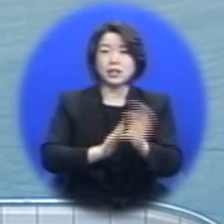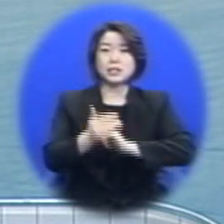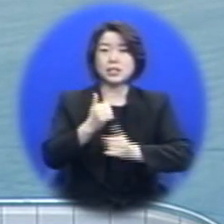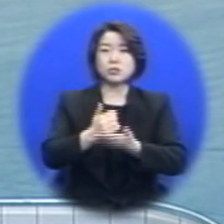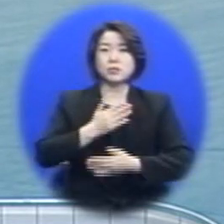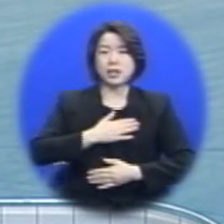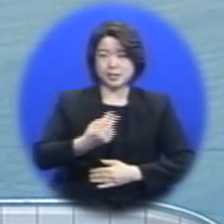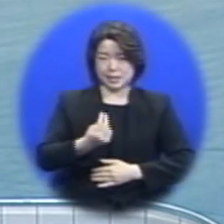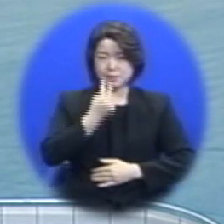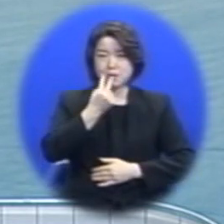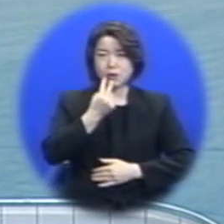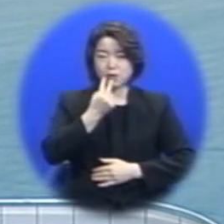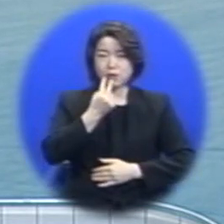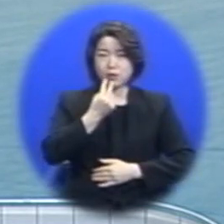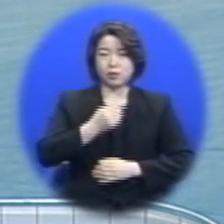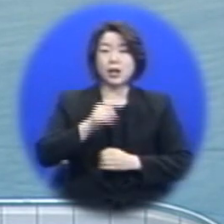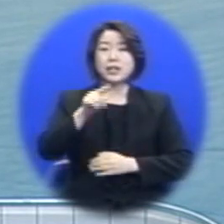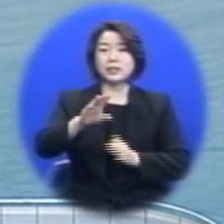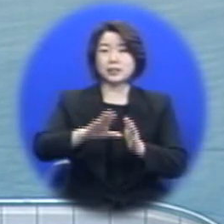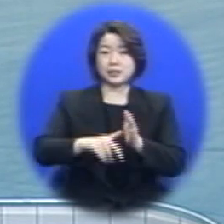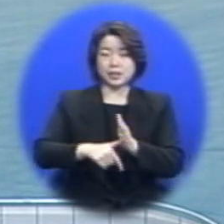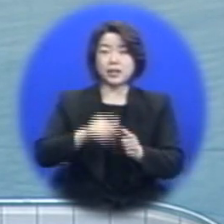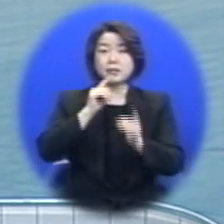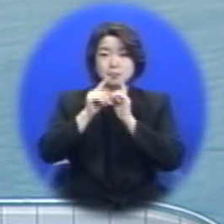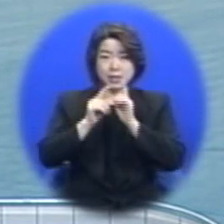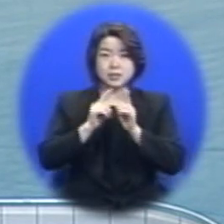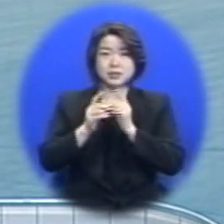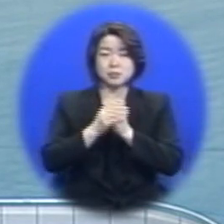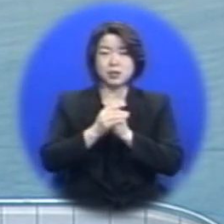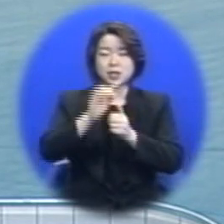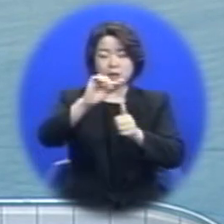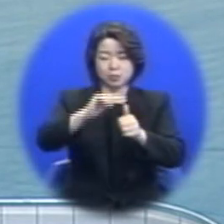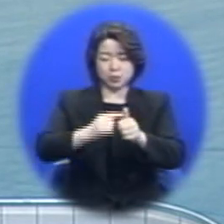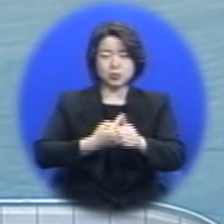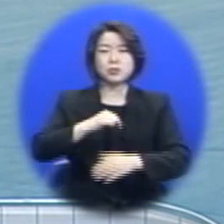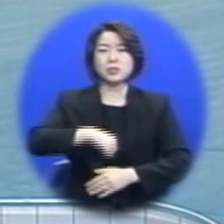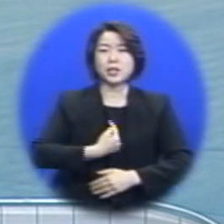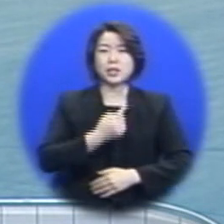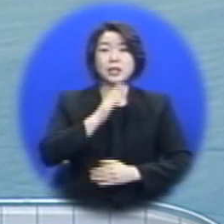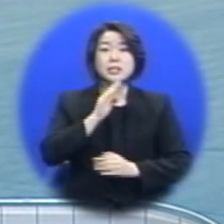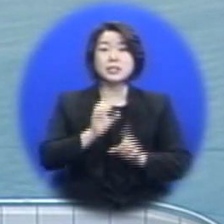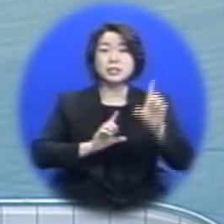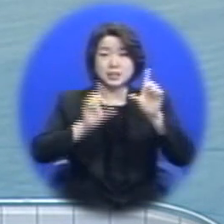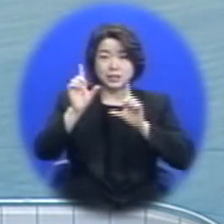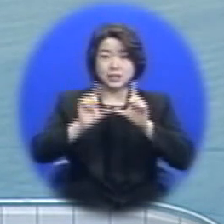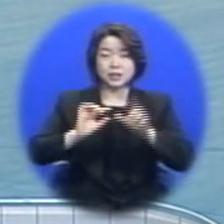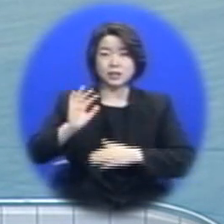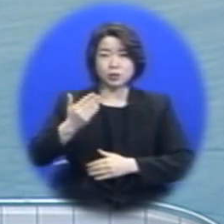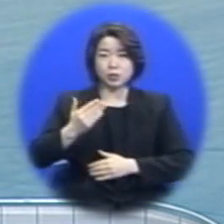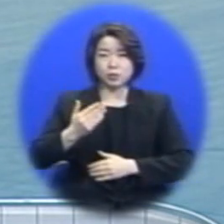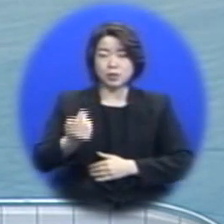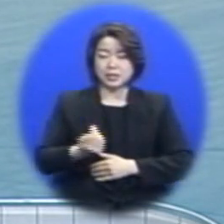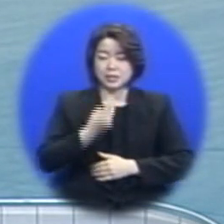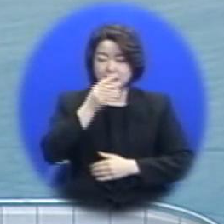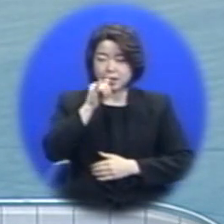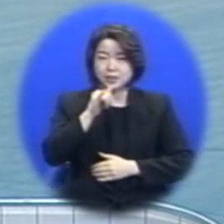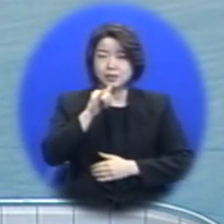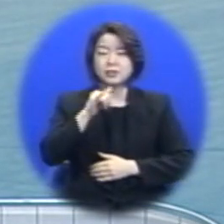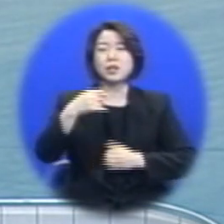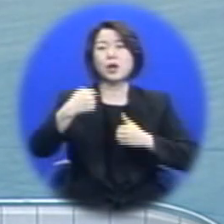생명이셔. 그때 그 말씀이 비로소 자기에게 실제가 되고 살아있는 경험이 되는